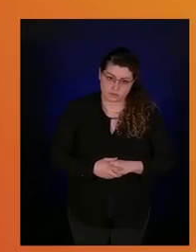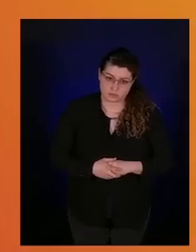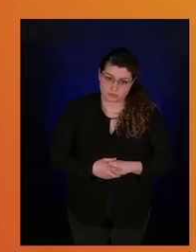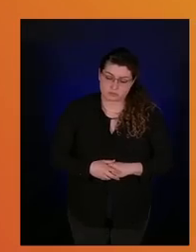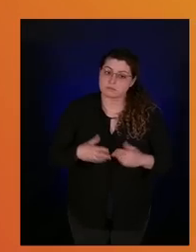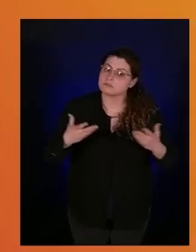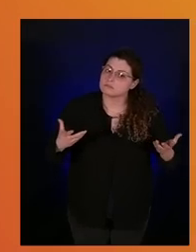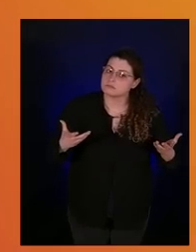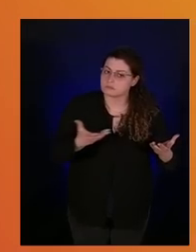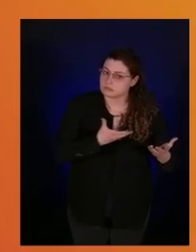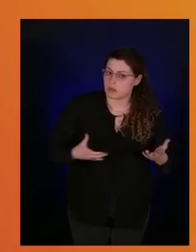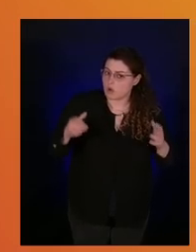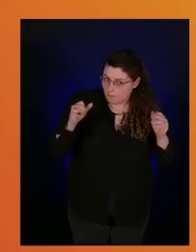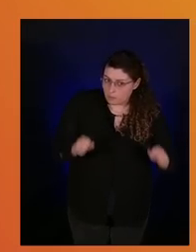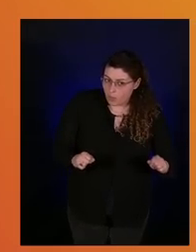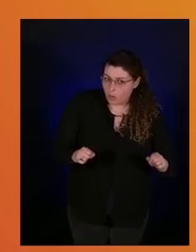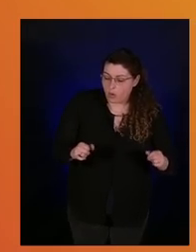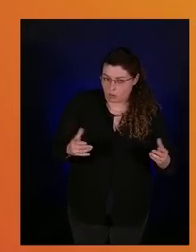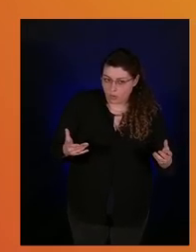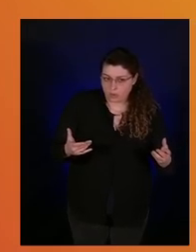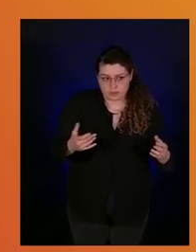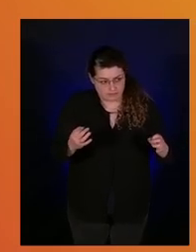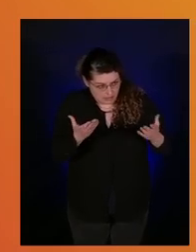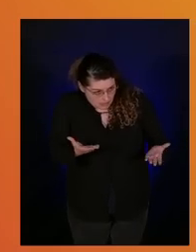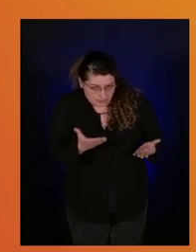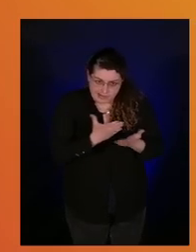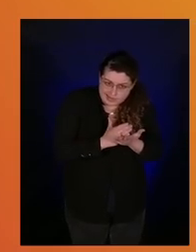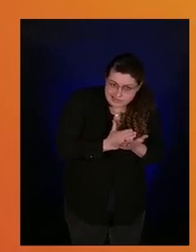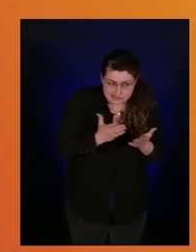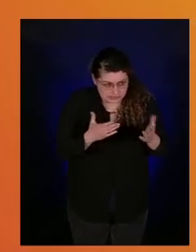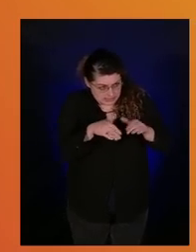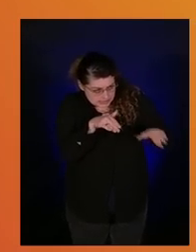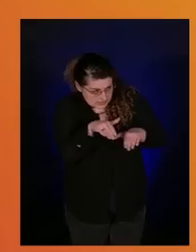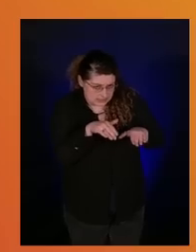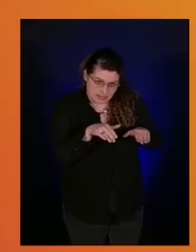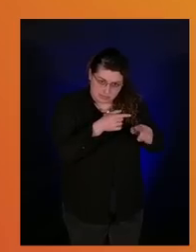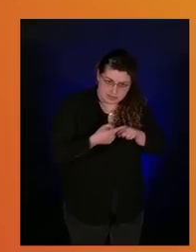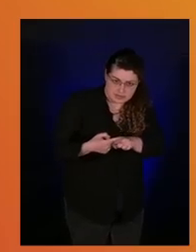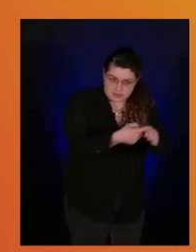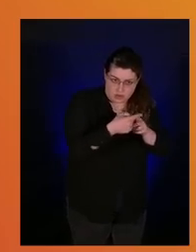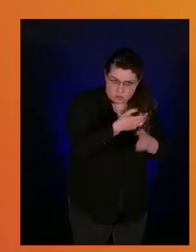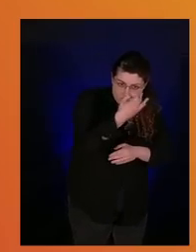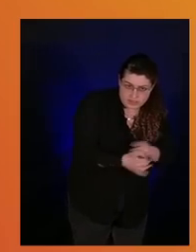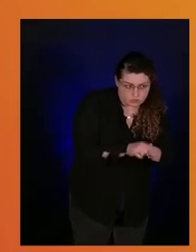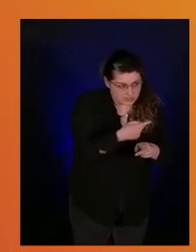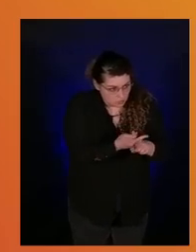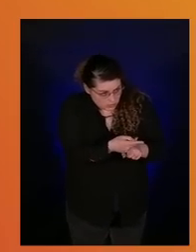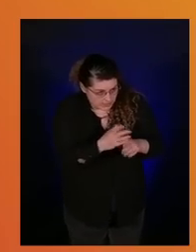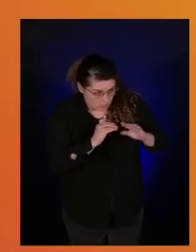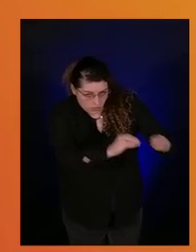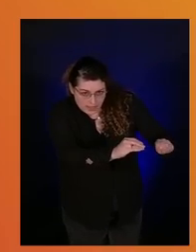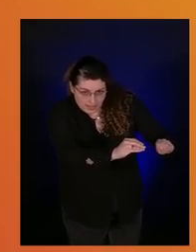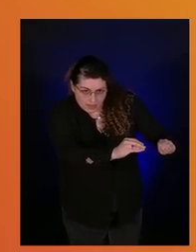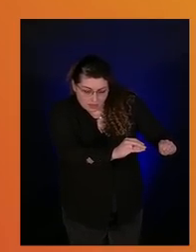Nous sommes en capacité aujourd'hui d'admettre que le temps du doute sur l'efficacité d'un système de répartition au pourcentage et de son outil de mise en œuvre